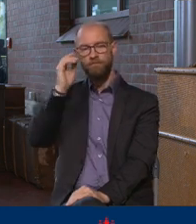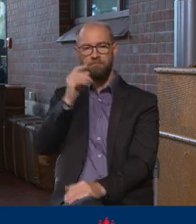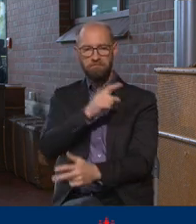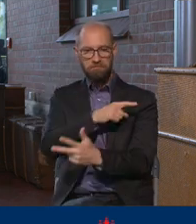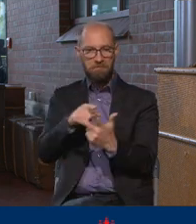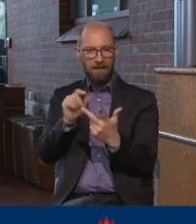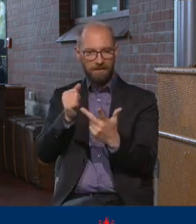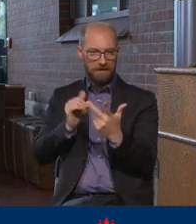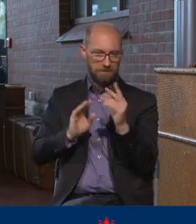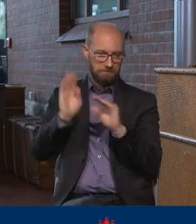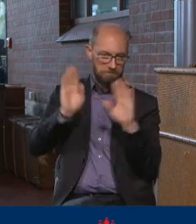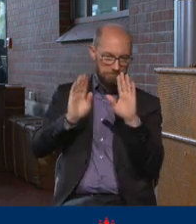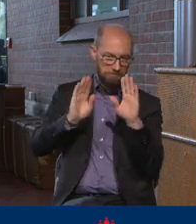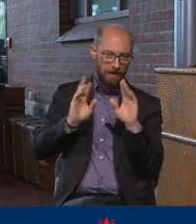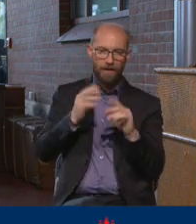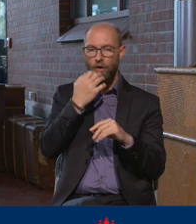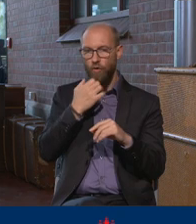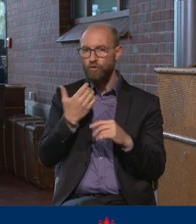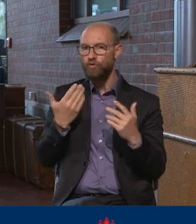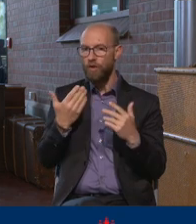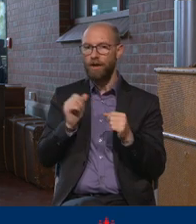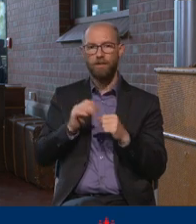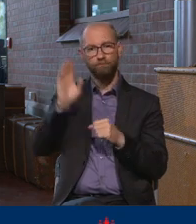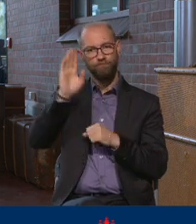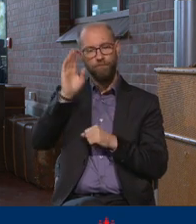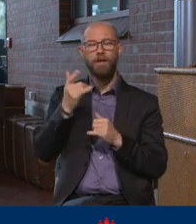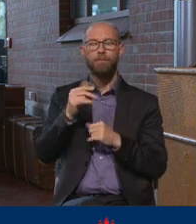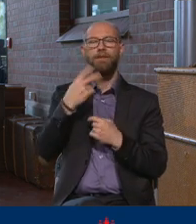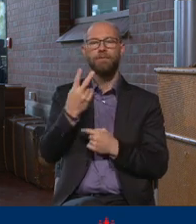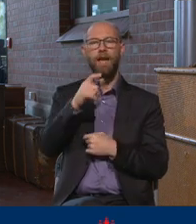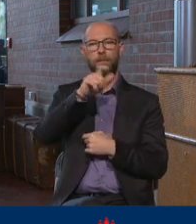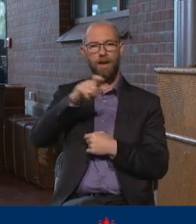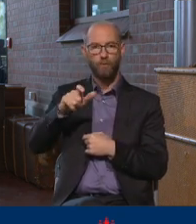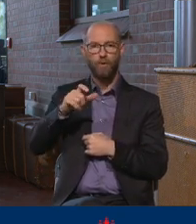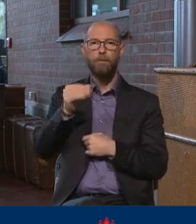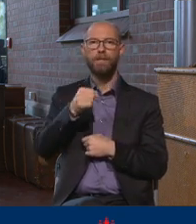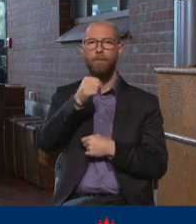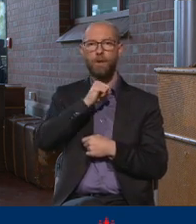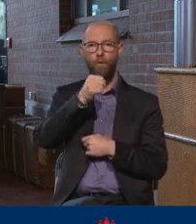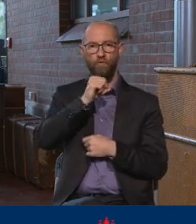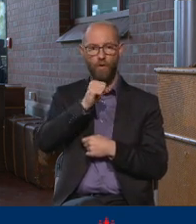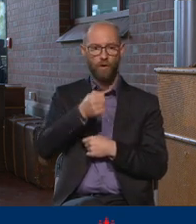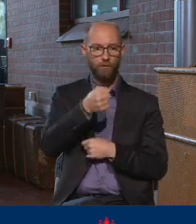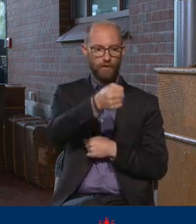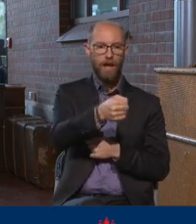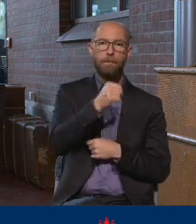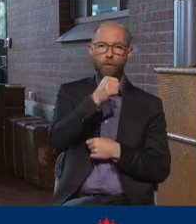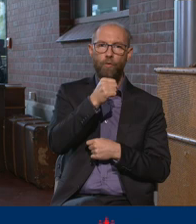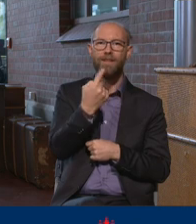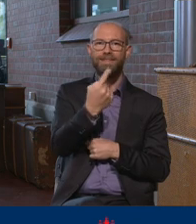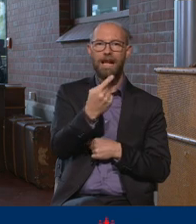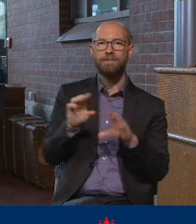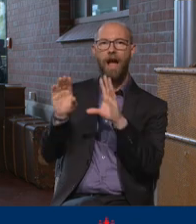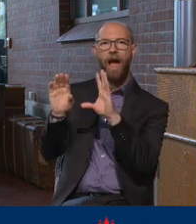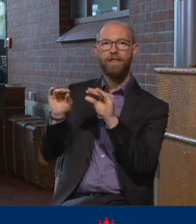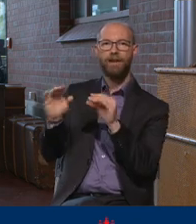möge dies tun wir haben zwei personen mit einer mikrofonanlage kommen zu ihnen das mikrofon bitte nicht anfassen aber